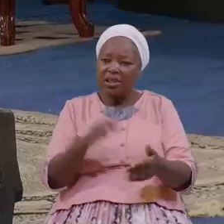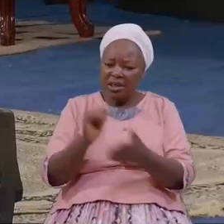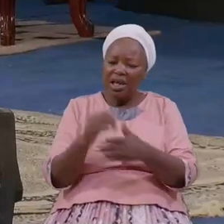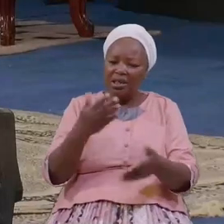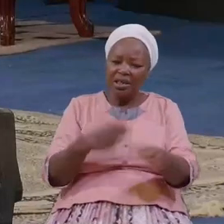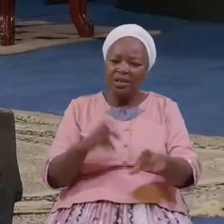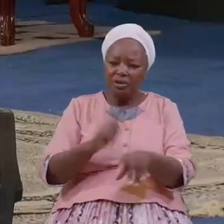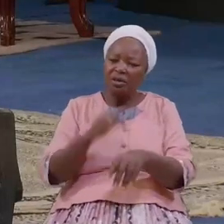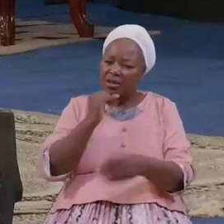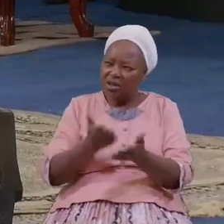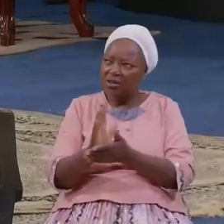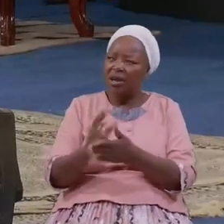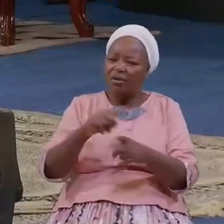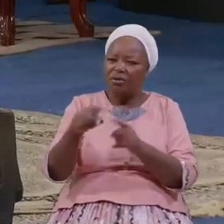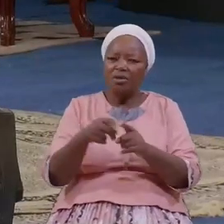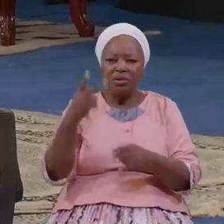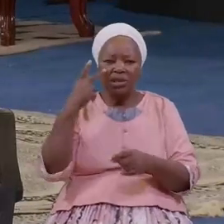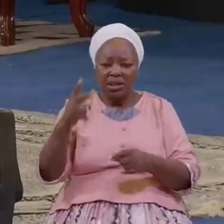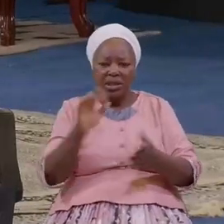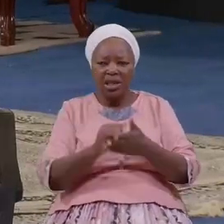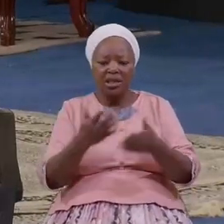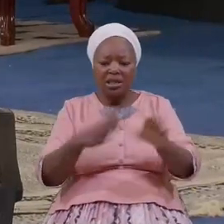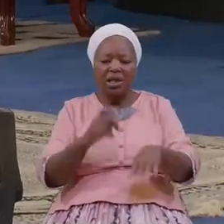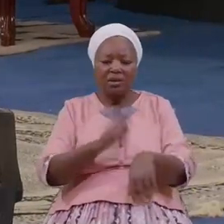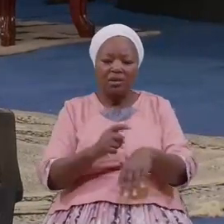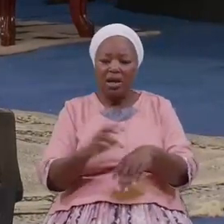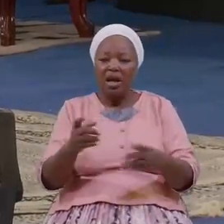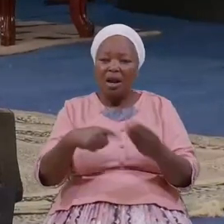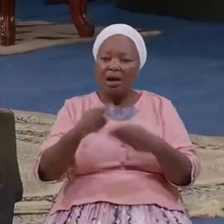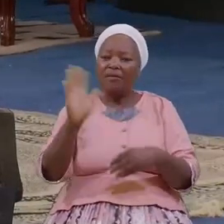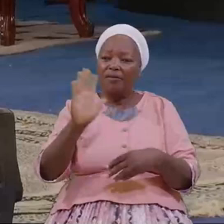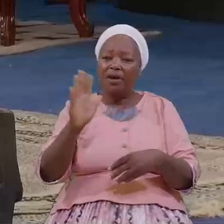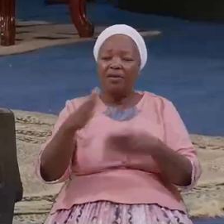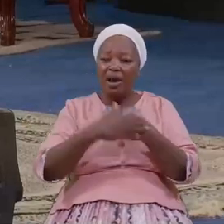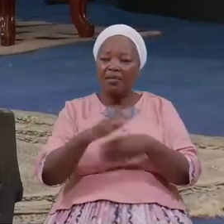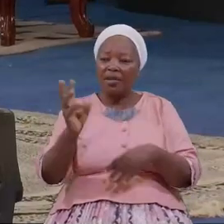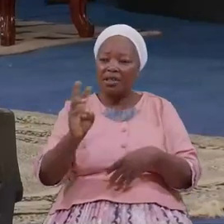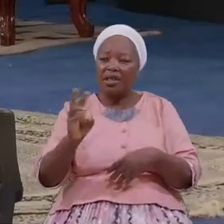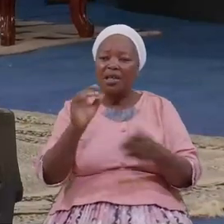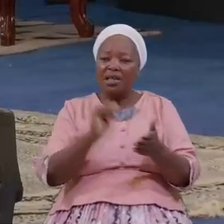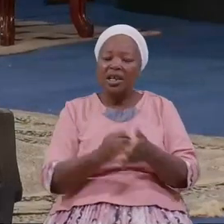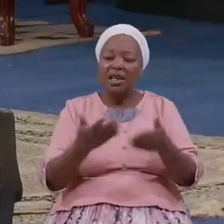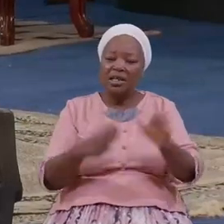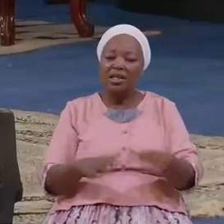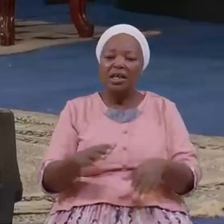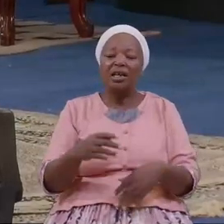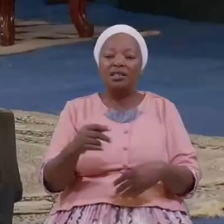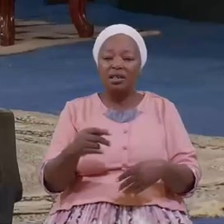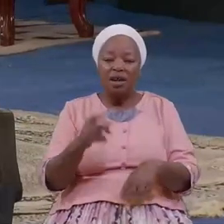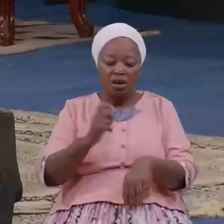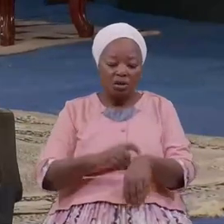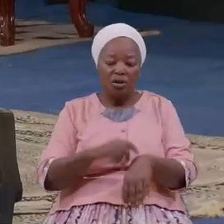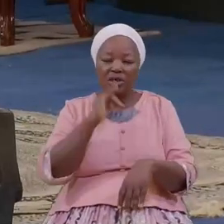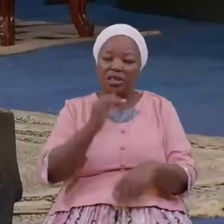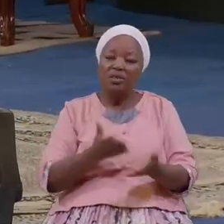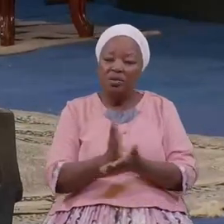sur 5 heures. Si vous voyez l'horloge morte, vous voyez 5 heures, 17 heures le